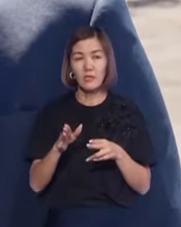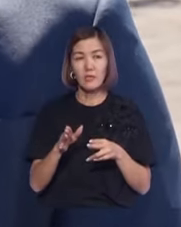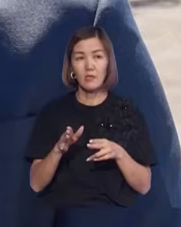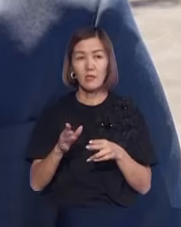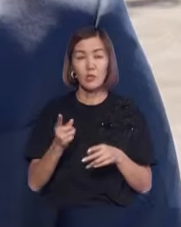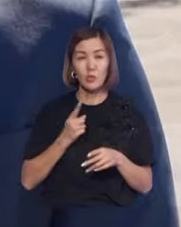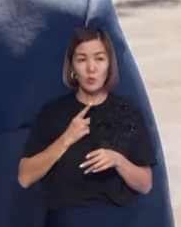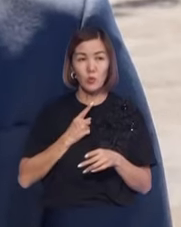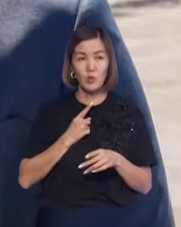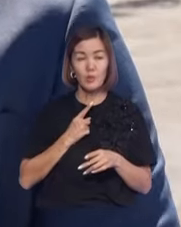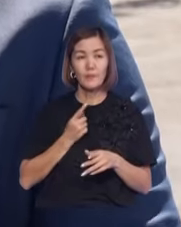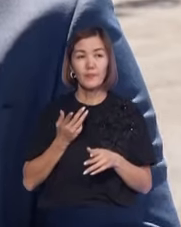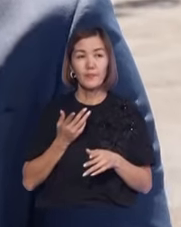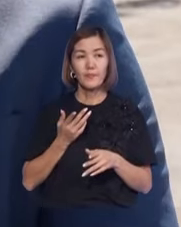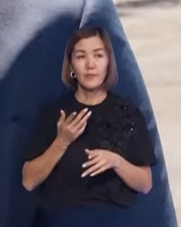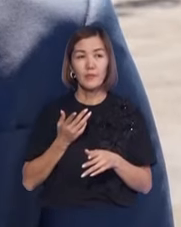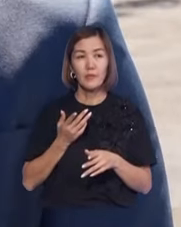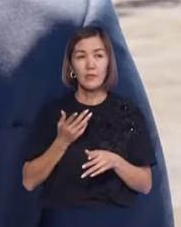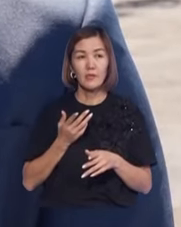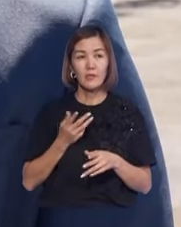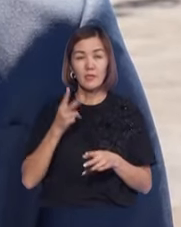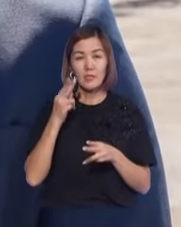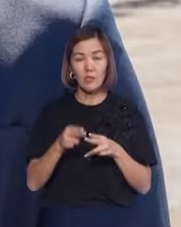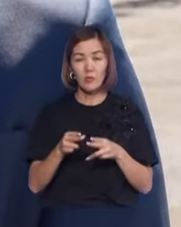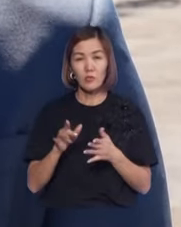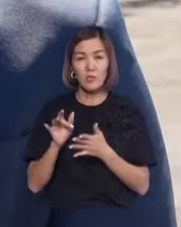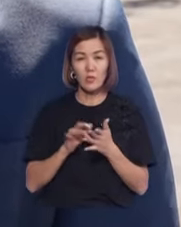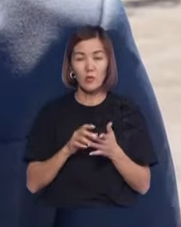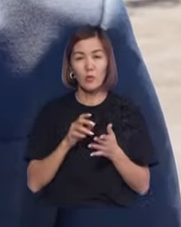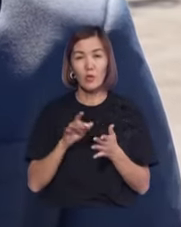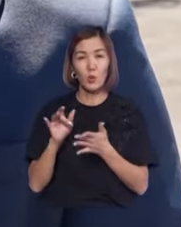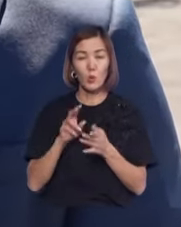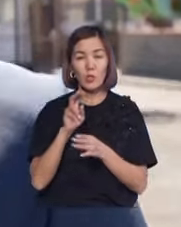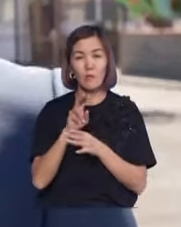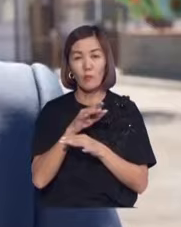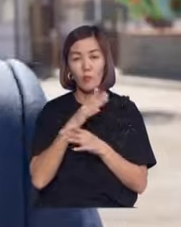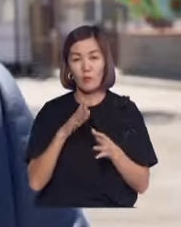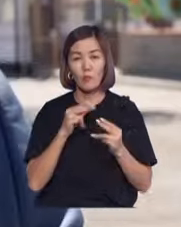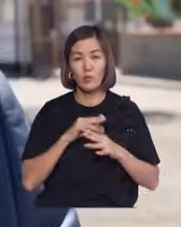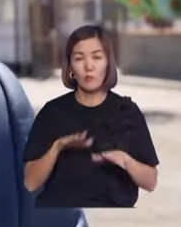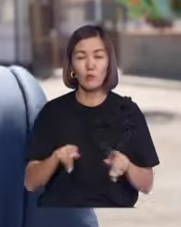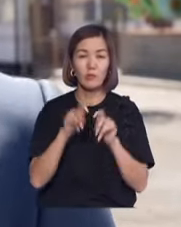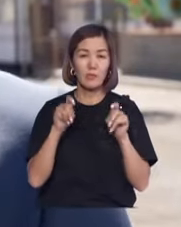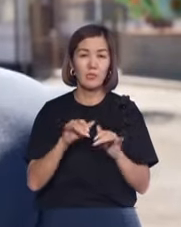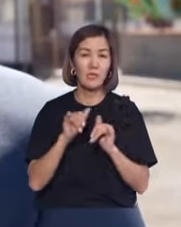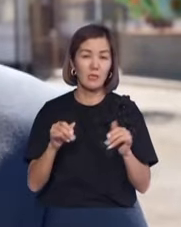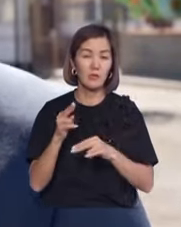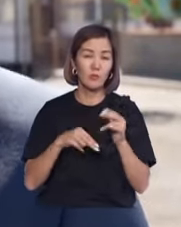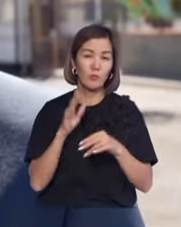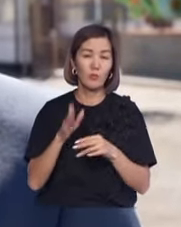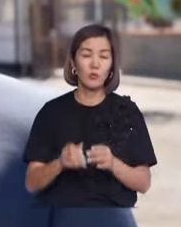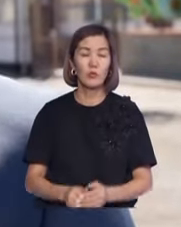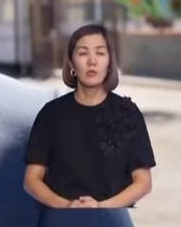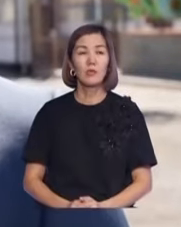очень ждут, так как закончится дорога, будет приток людей, приток туристов, будет развиваться инфраструктура,